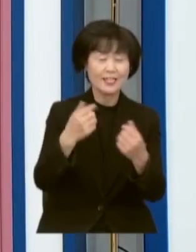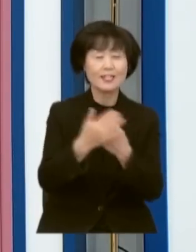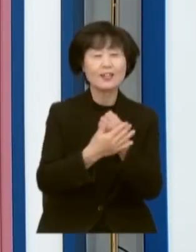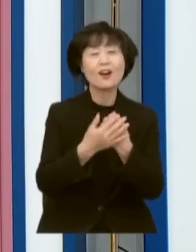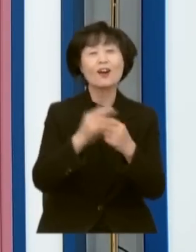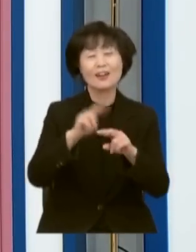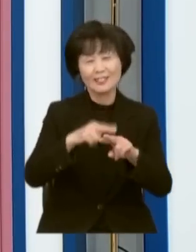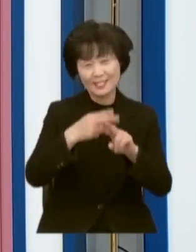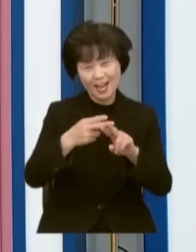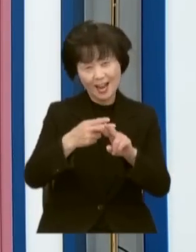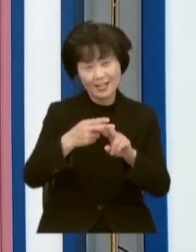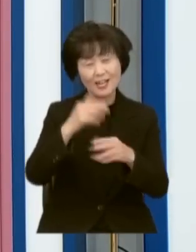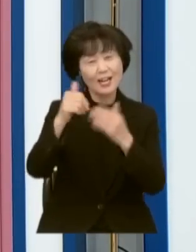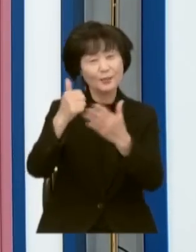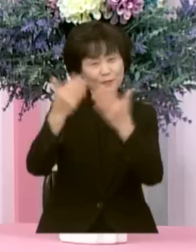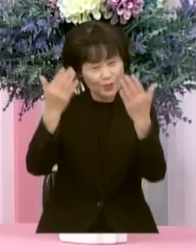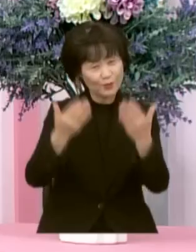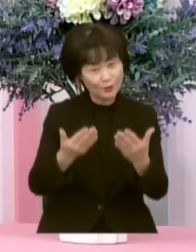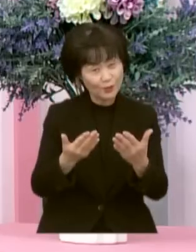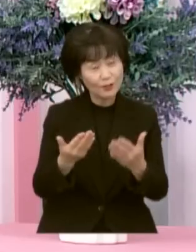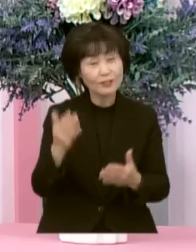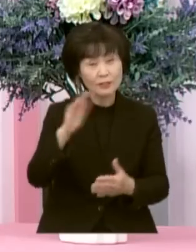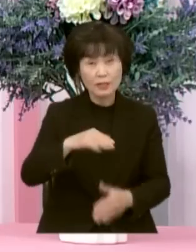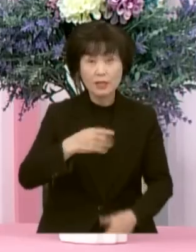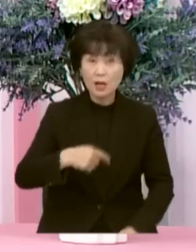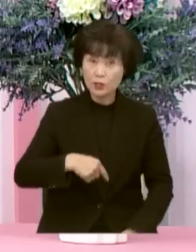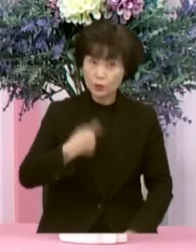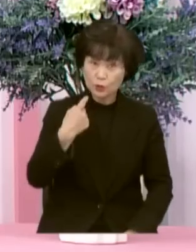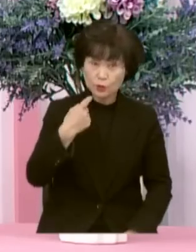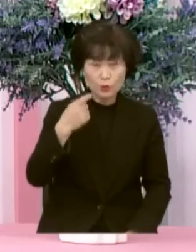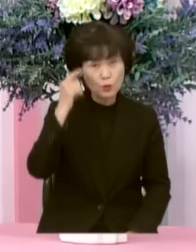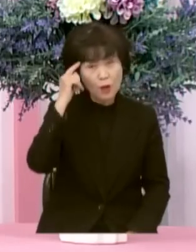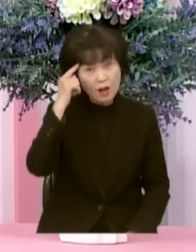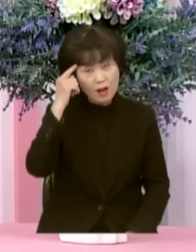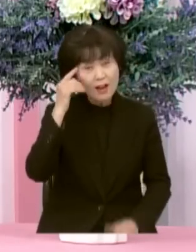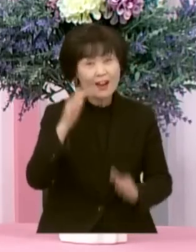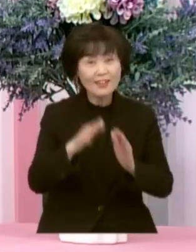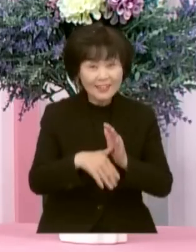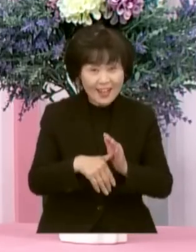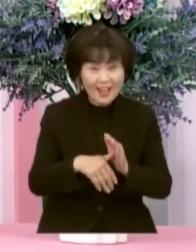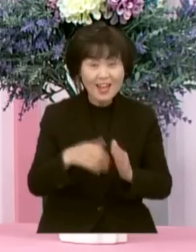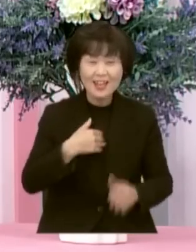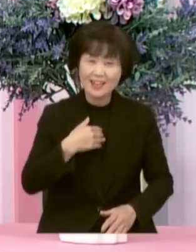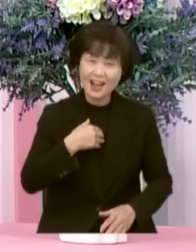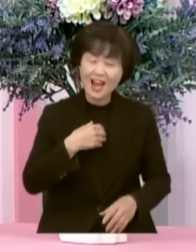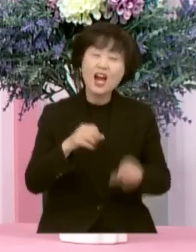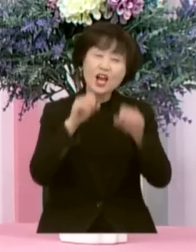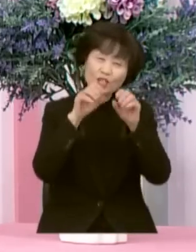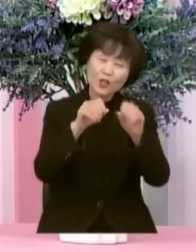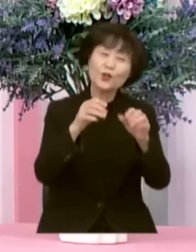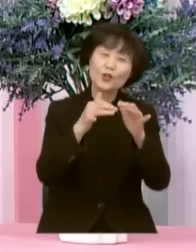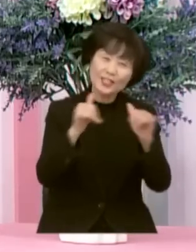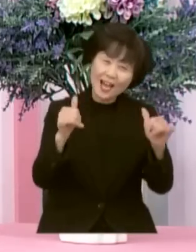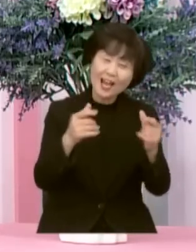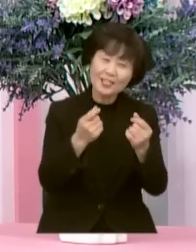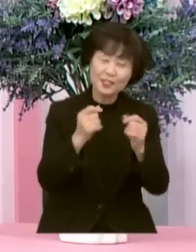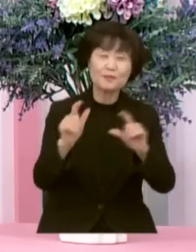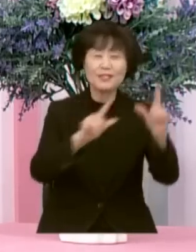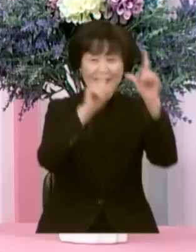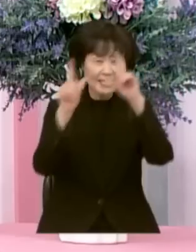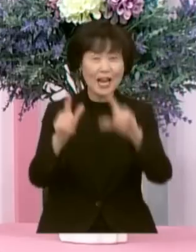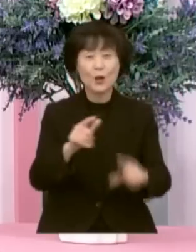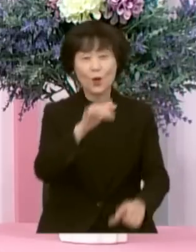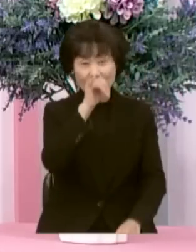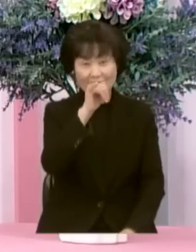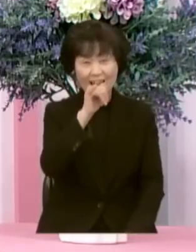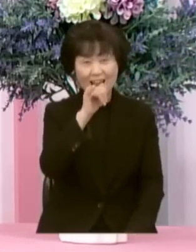네네. 하나님께서 그걸 주셨는데 제 스스로가 그냥 선교사적 삶을 살고 있다라고 저는 생각을 해요.